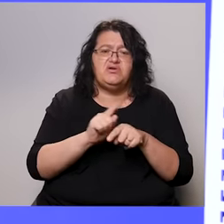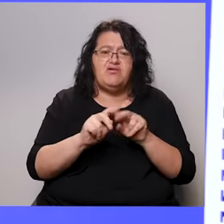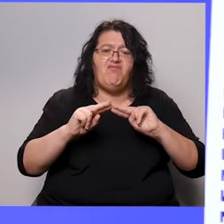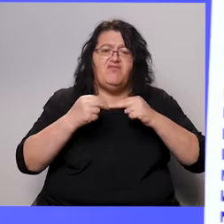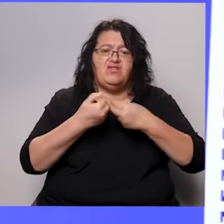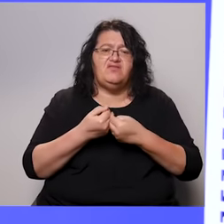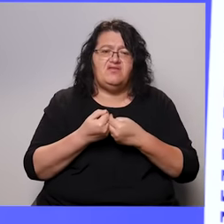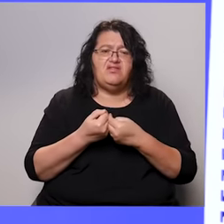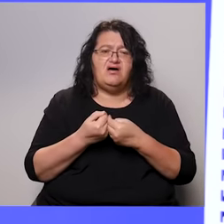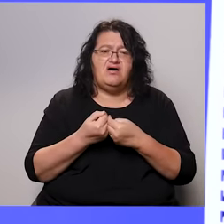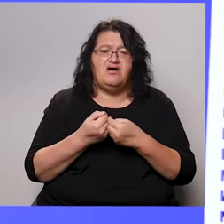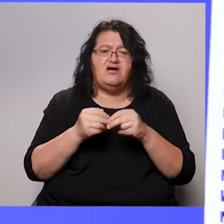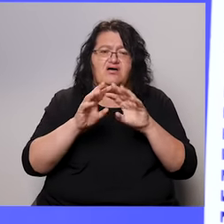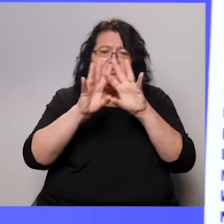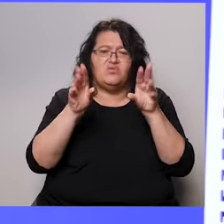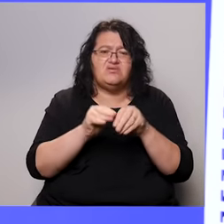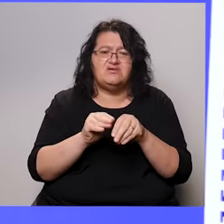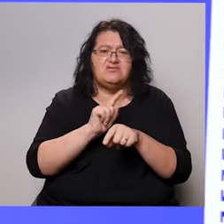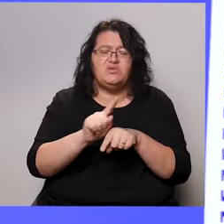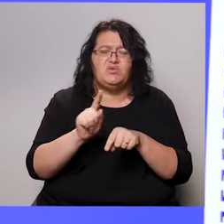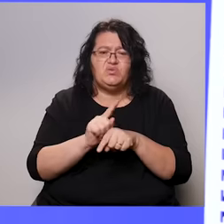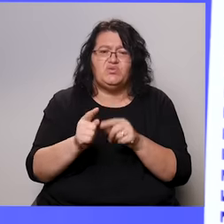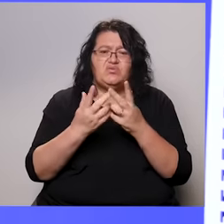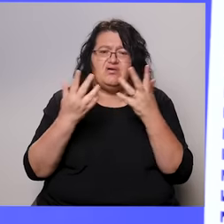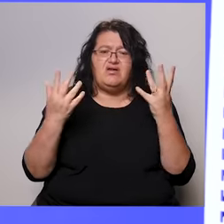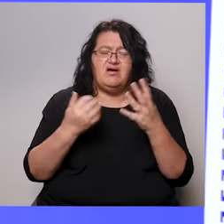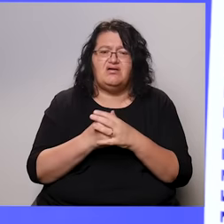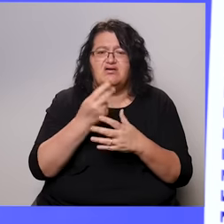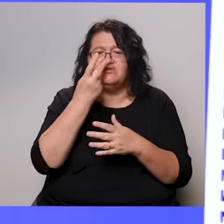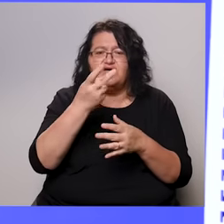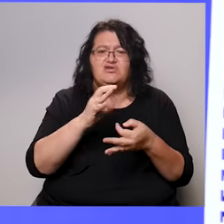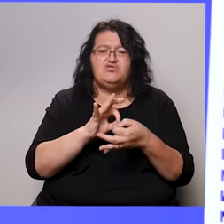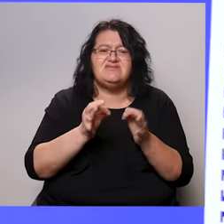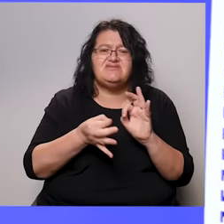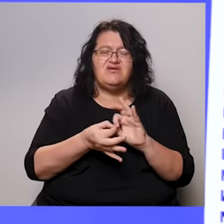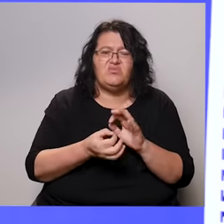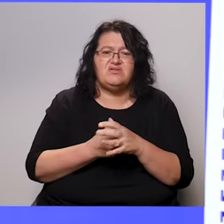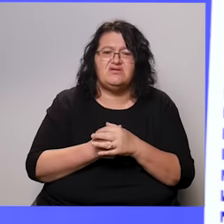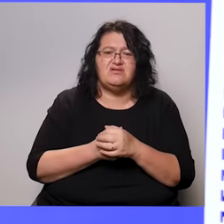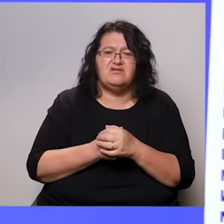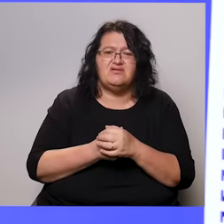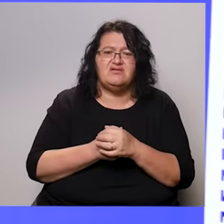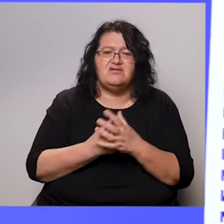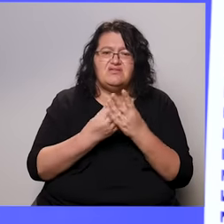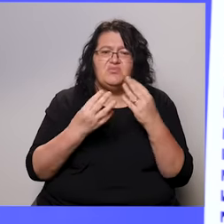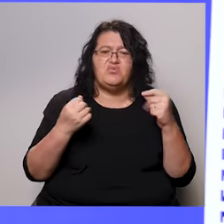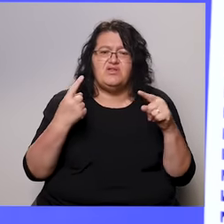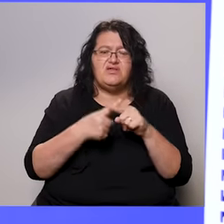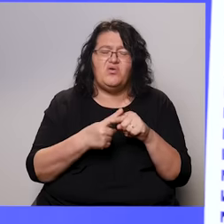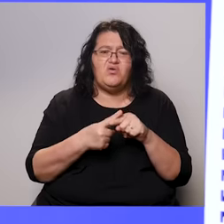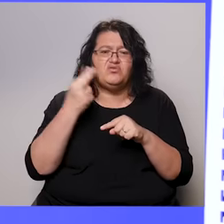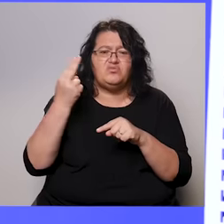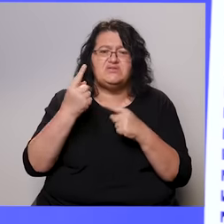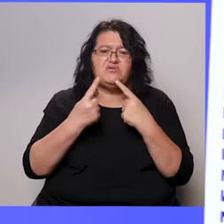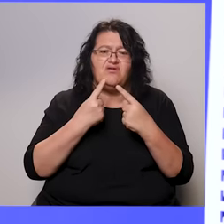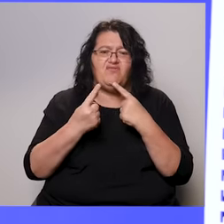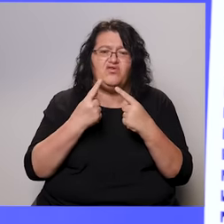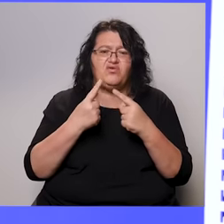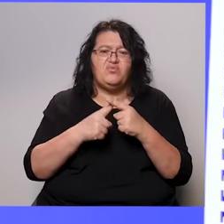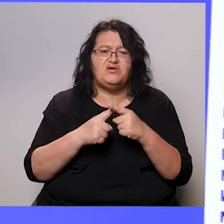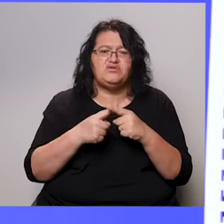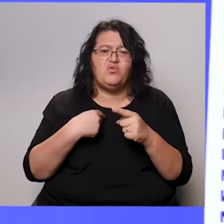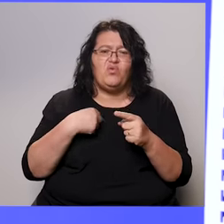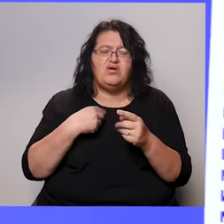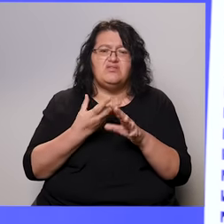să conturez câteva lucruri în ceea ce înseamnă, de multe ori Dumnezeu ne vorbește și noi ne